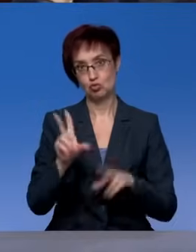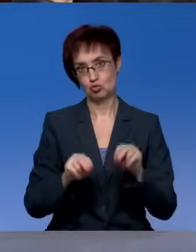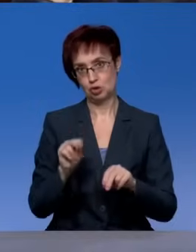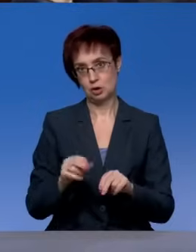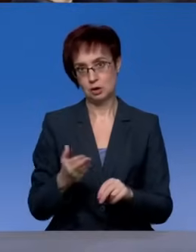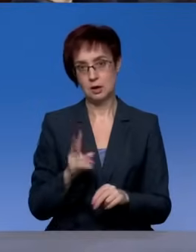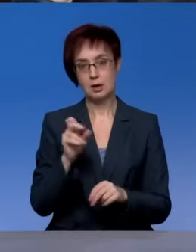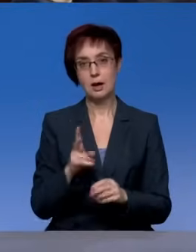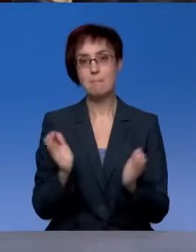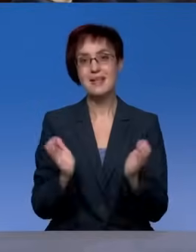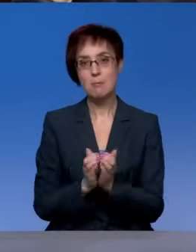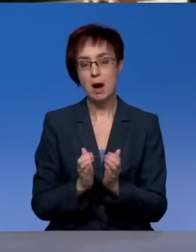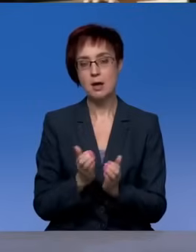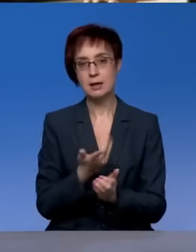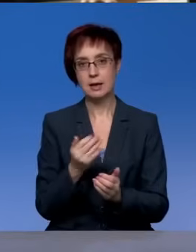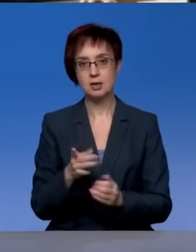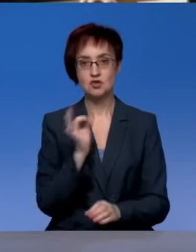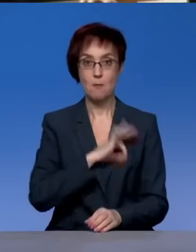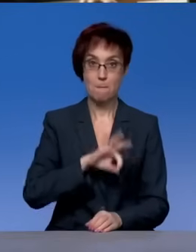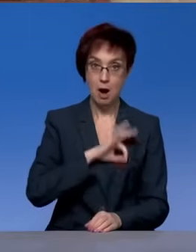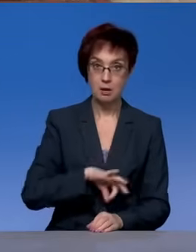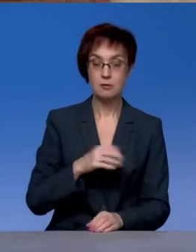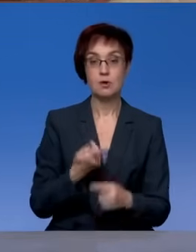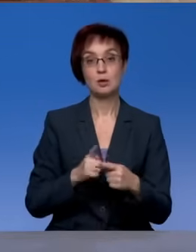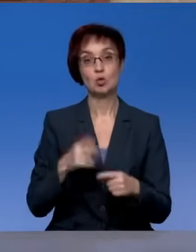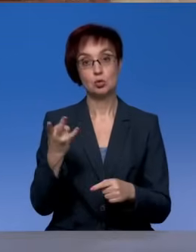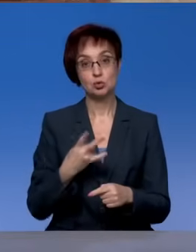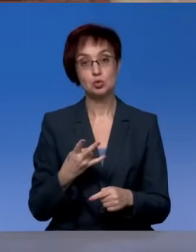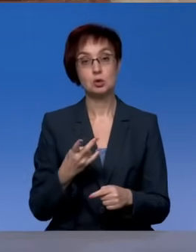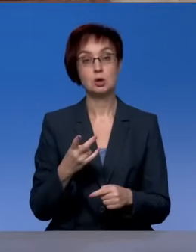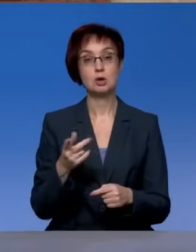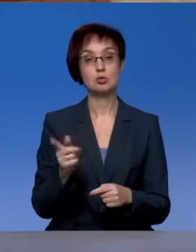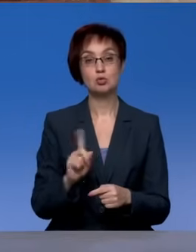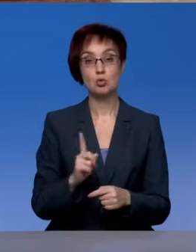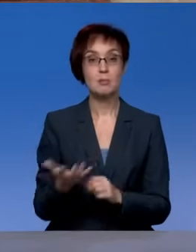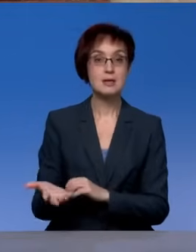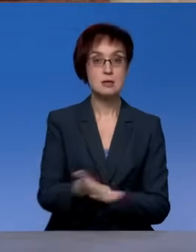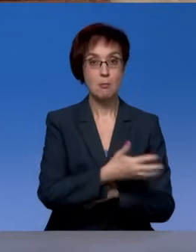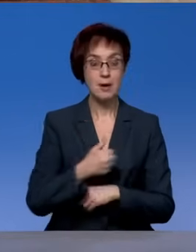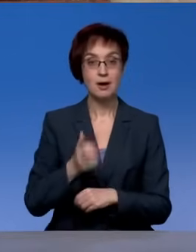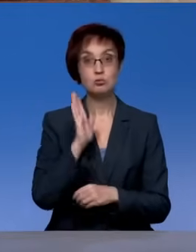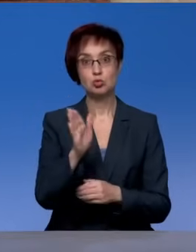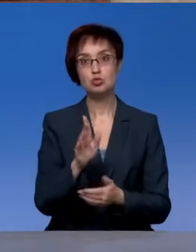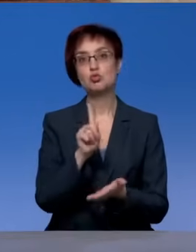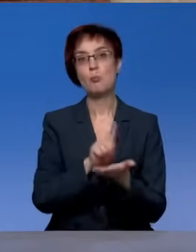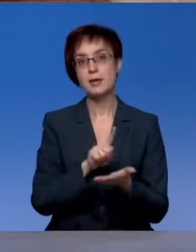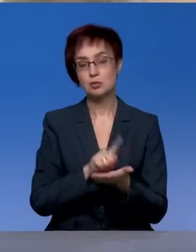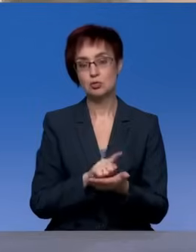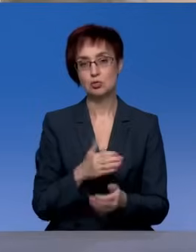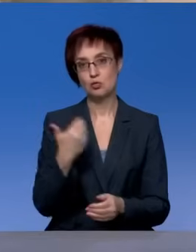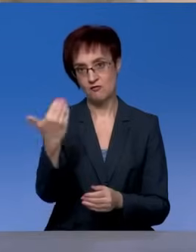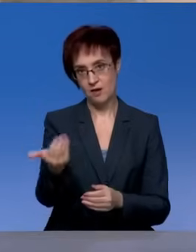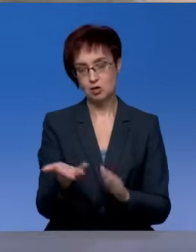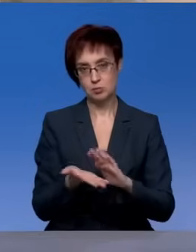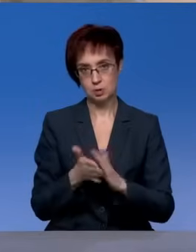минимальное количество баллов, которые требуются для как раз сбора будущей пенсии. Ну, в вашем случае уже настоящей.